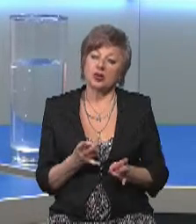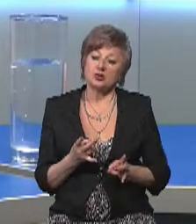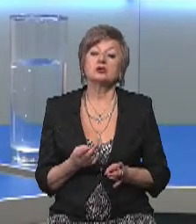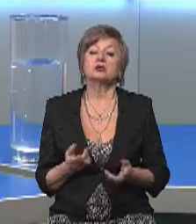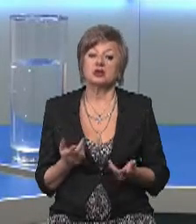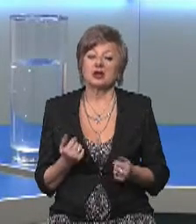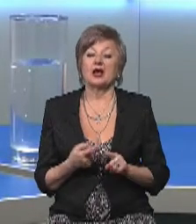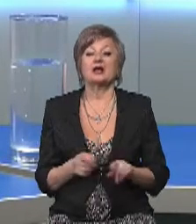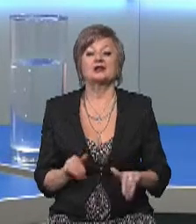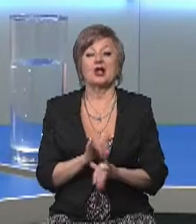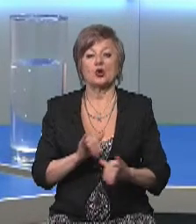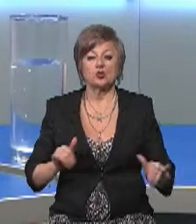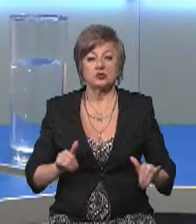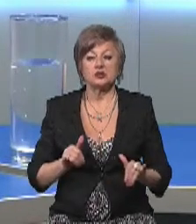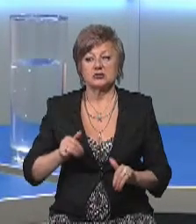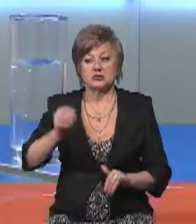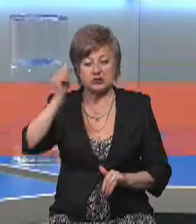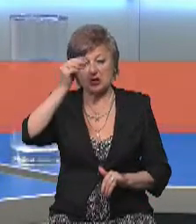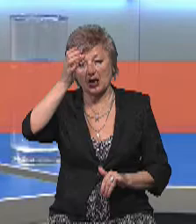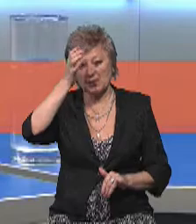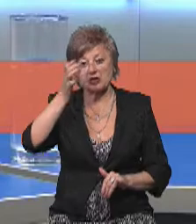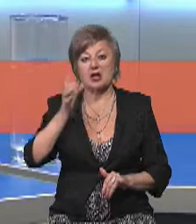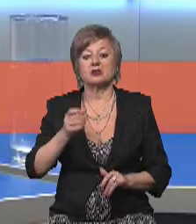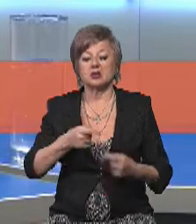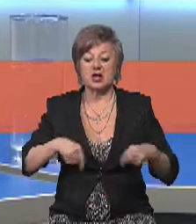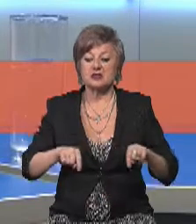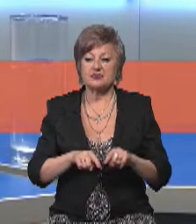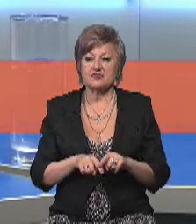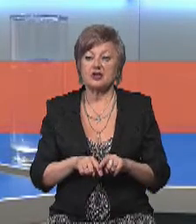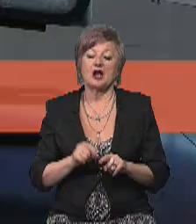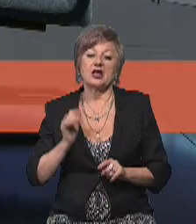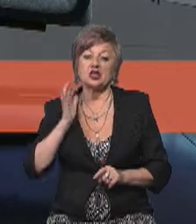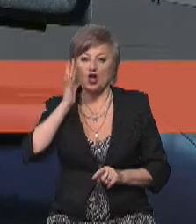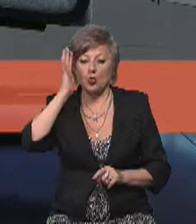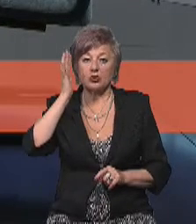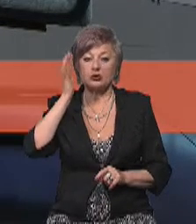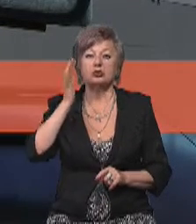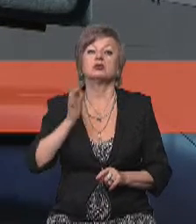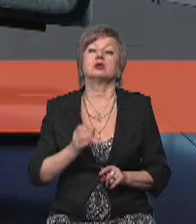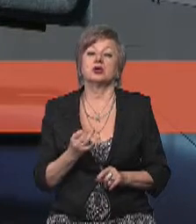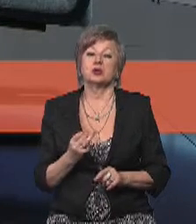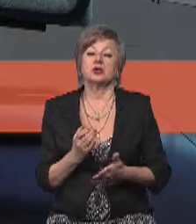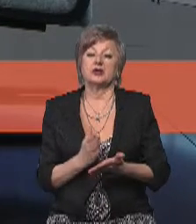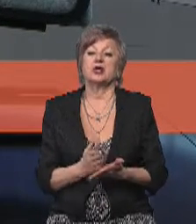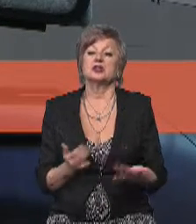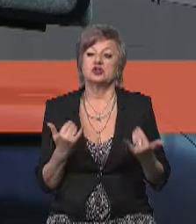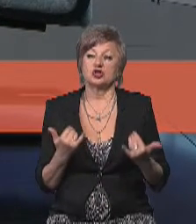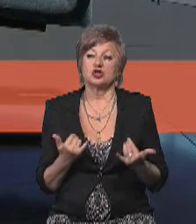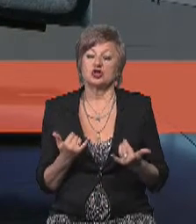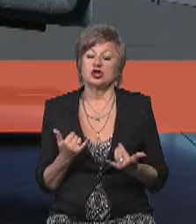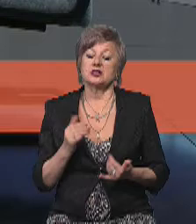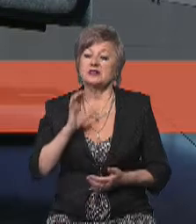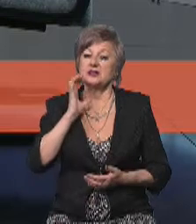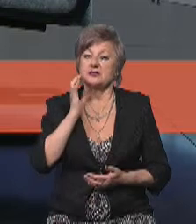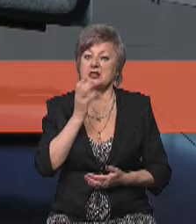це розвиток гуманітарної сфери, тому що саме в сфері ідеології і точиться зараз дуже